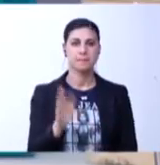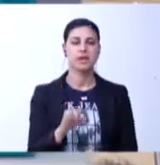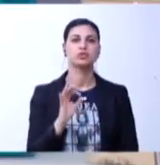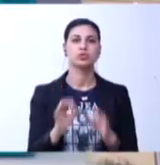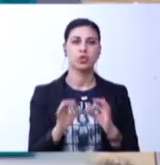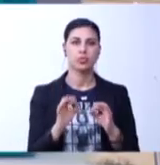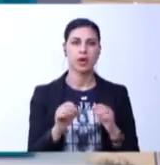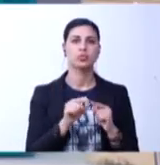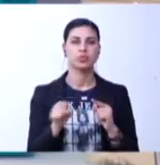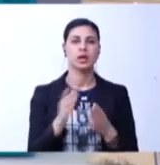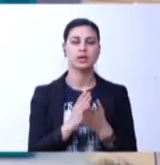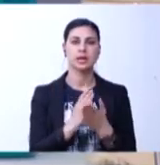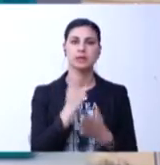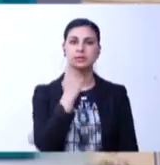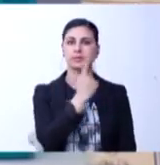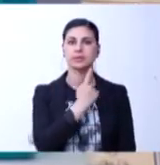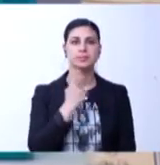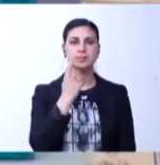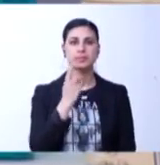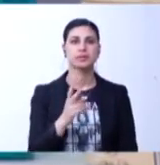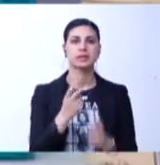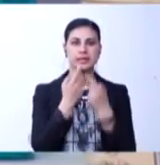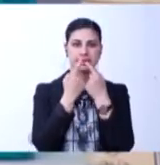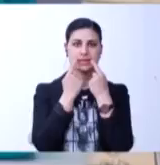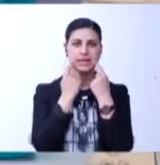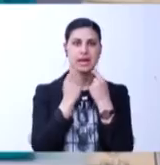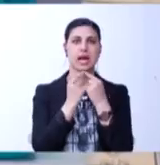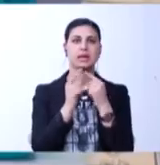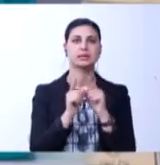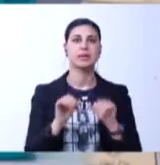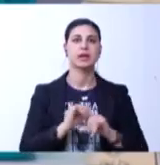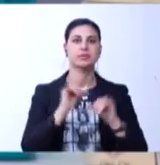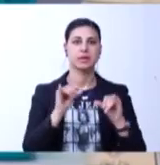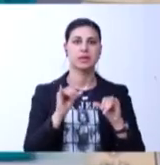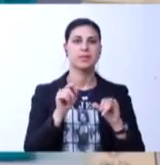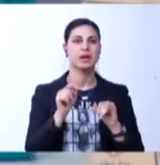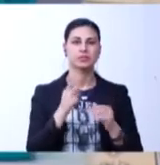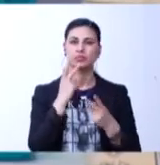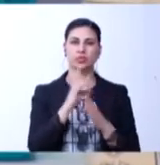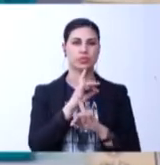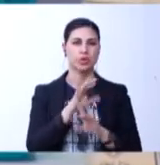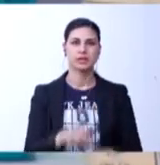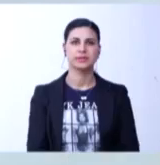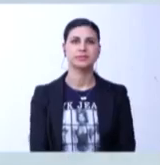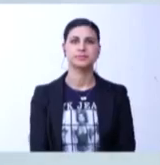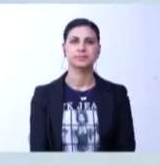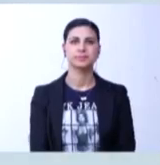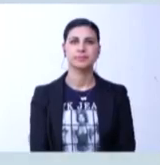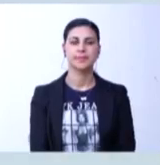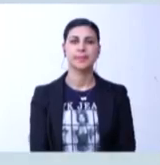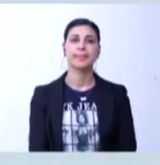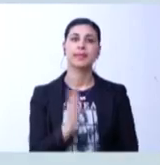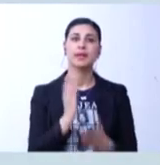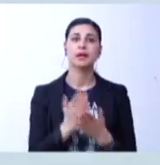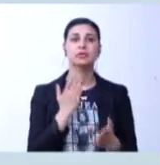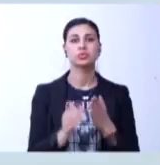ნორმალურად მიმდინარეობს, ყველთარკალის განვითარებაში ალბათ არ გამოიხატება ჩვენ. დიახ. არის თუ